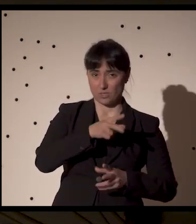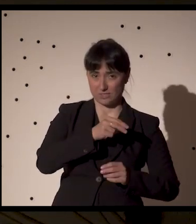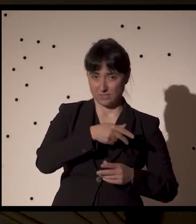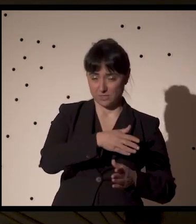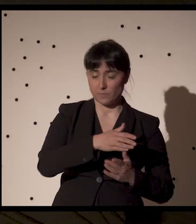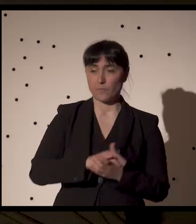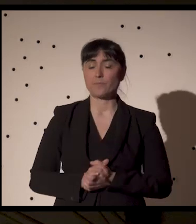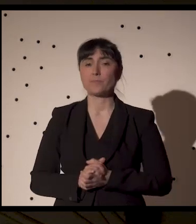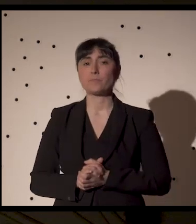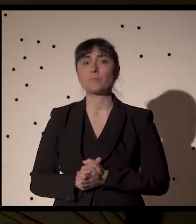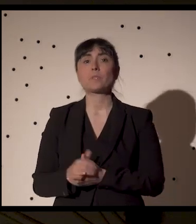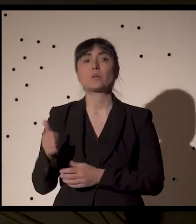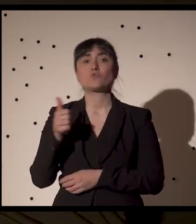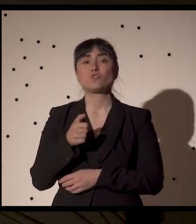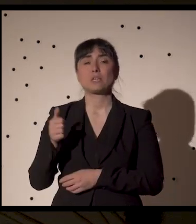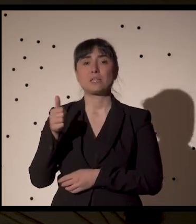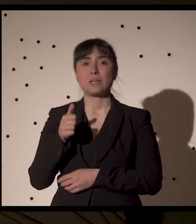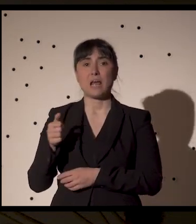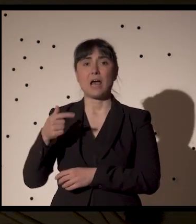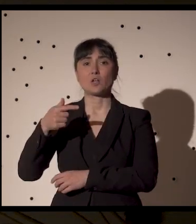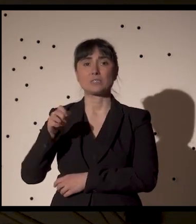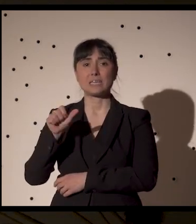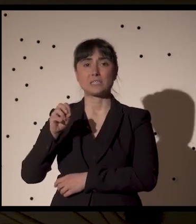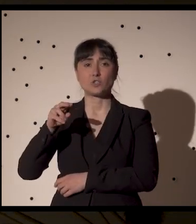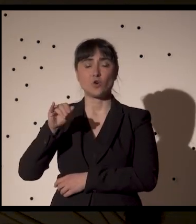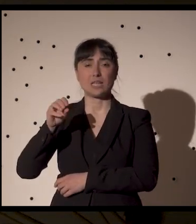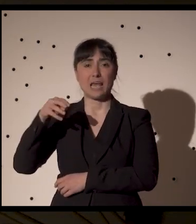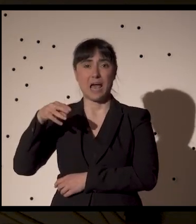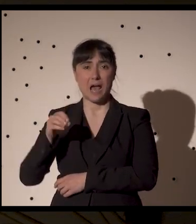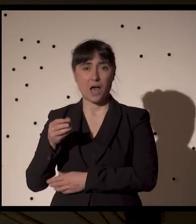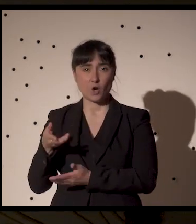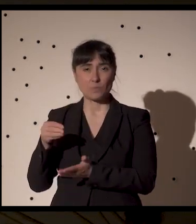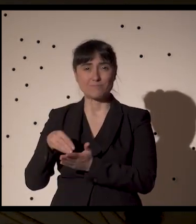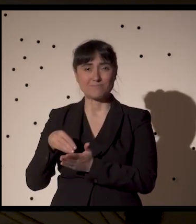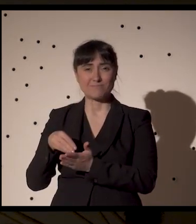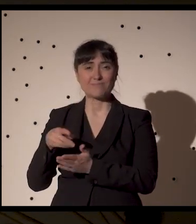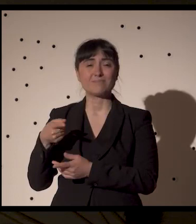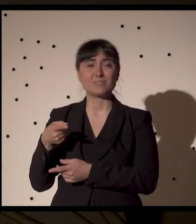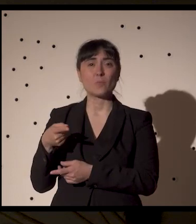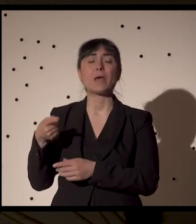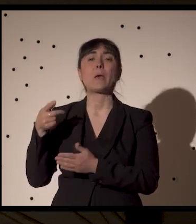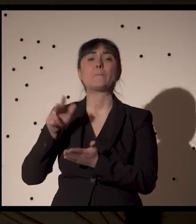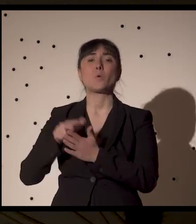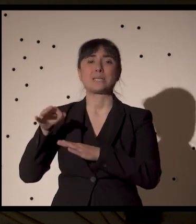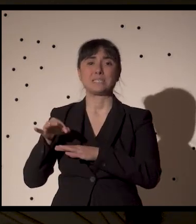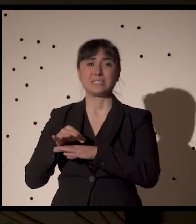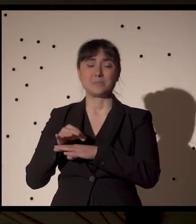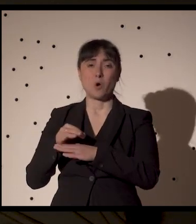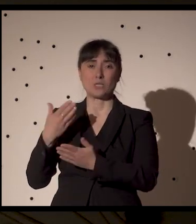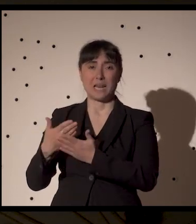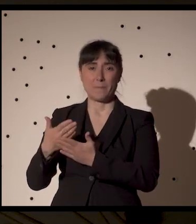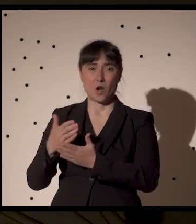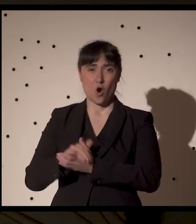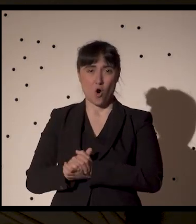testoriano al Teatro Grassi dal 12 al 22 ottobre I Promessi Sposi alla prova si tratta del della